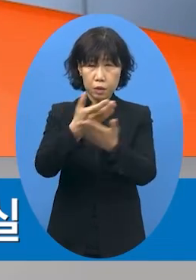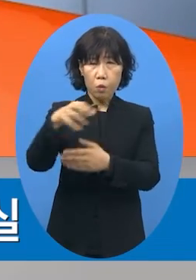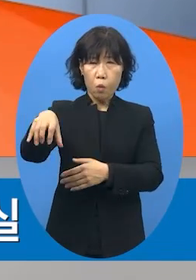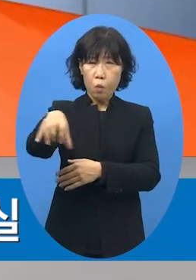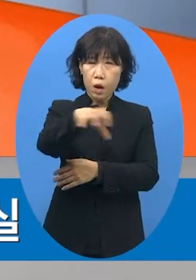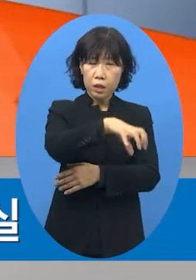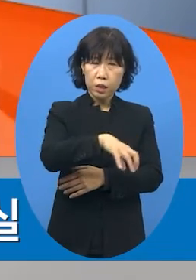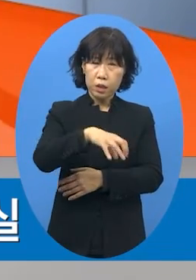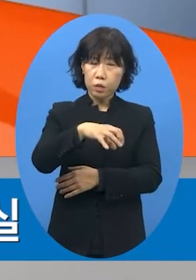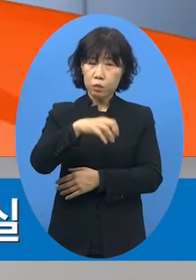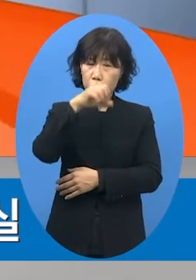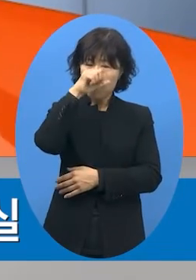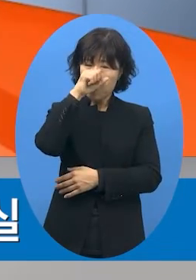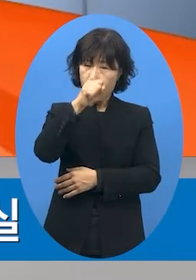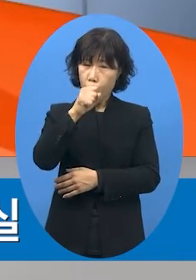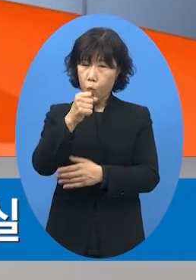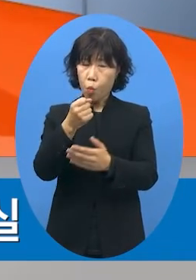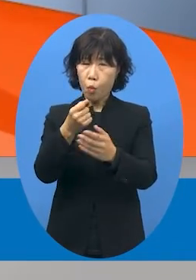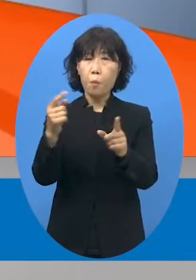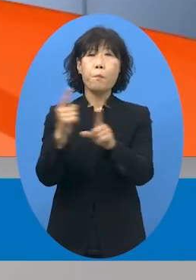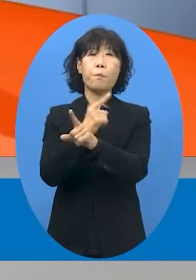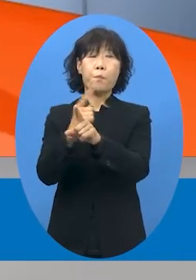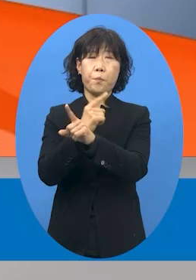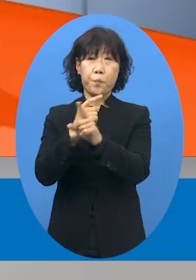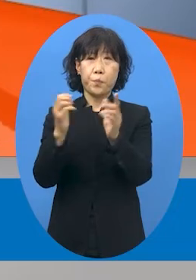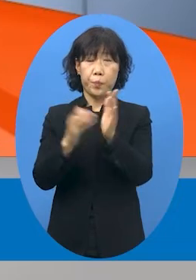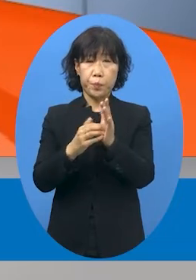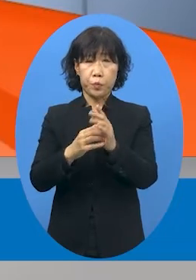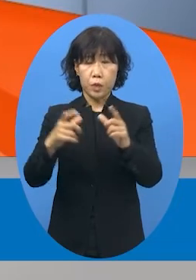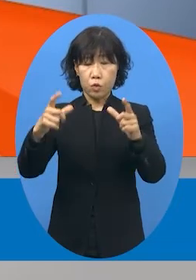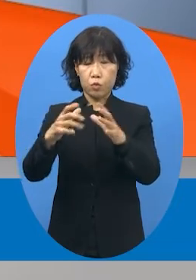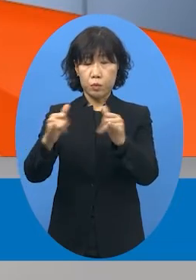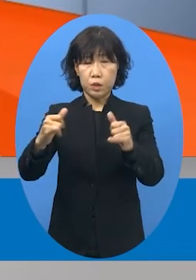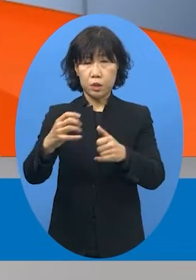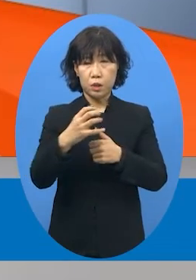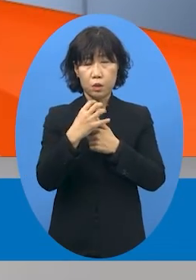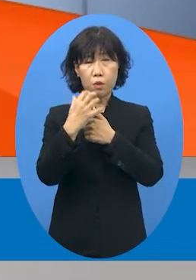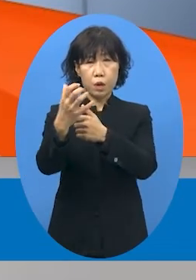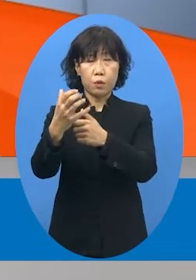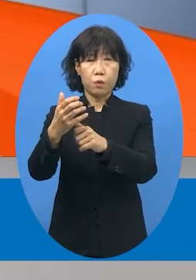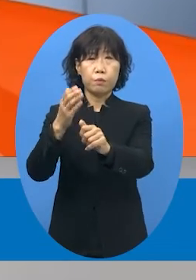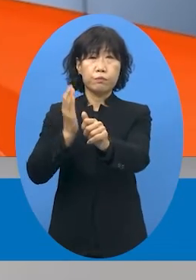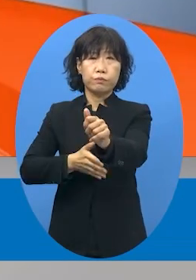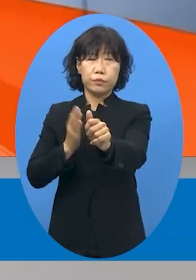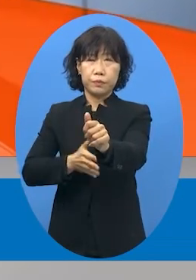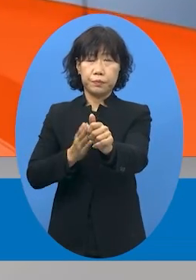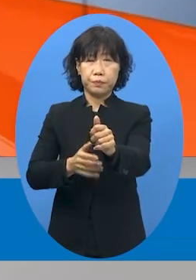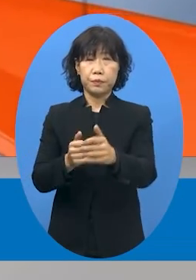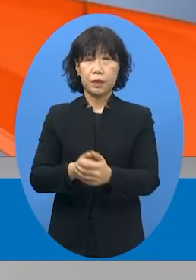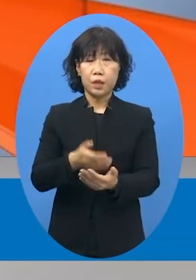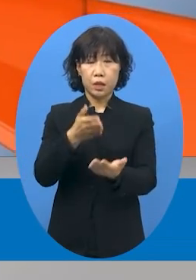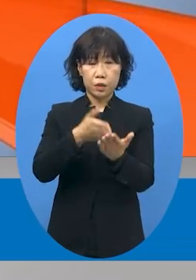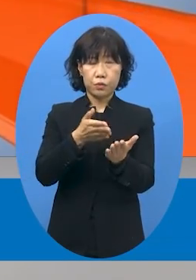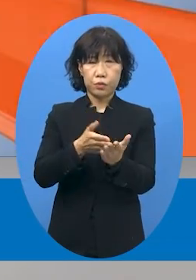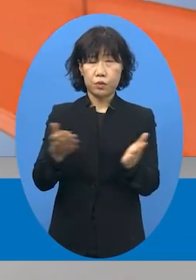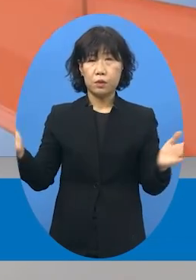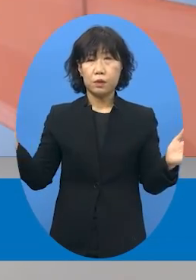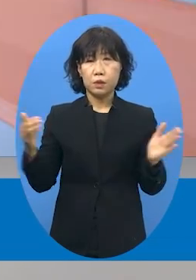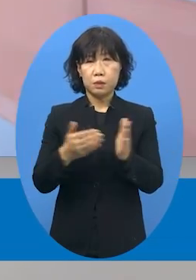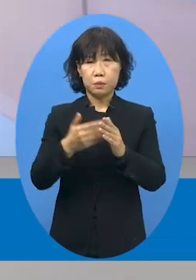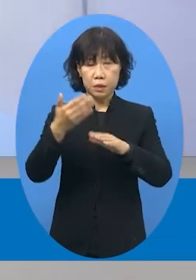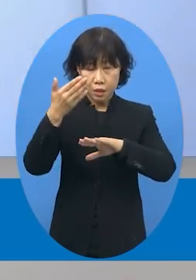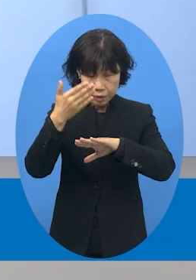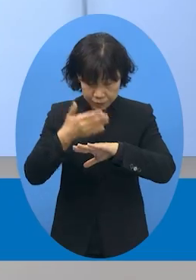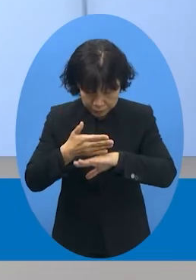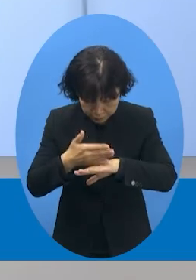다채롭게 변신하는 구립청소년독서실 주민 여러분의 많은 이용 부탁드립니다 이상으로 GPS 주간 뉴스를